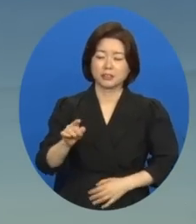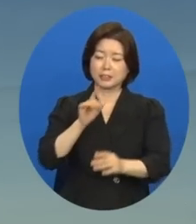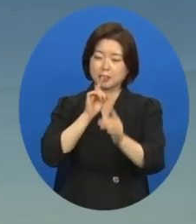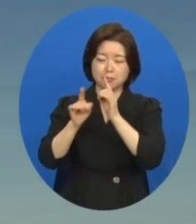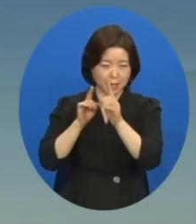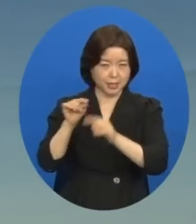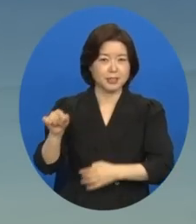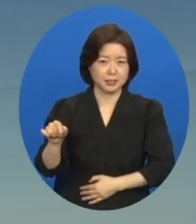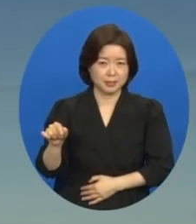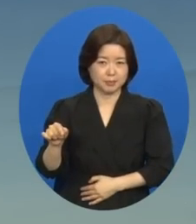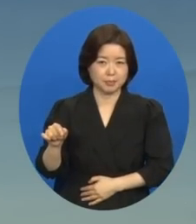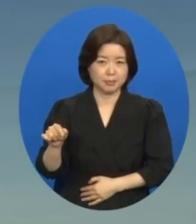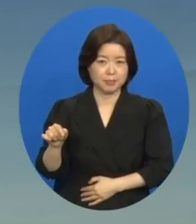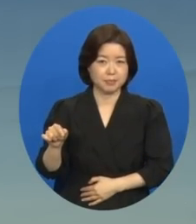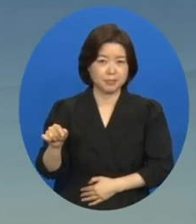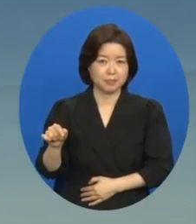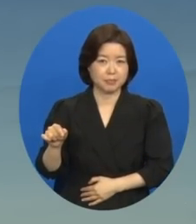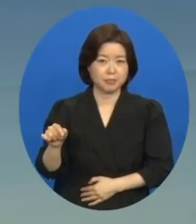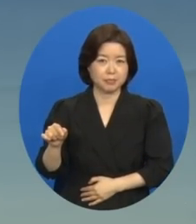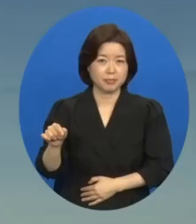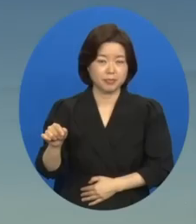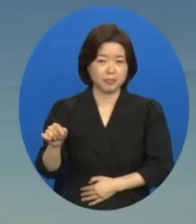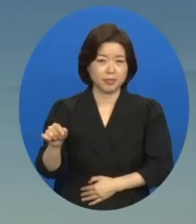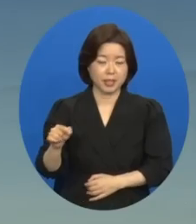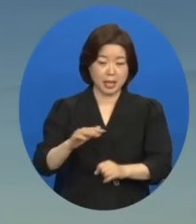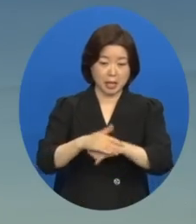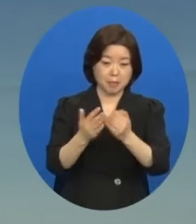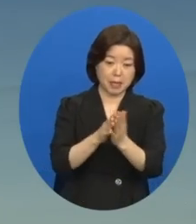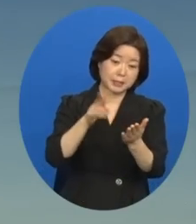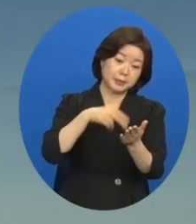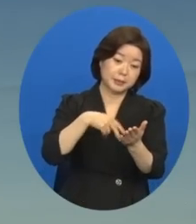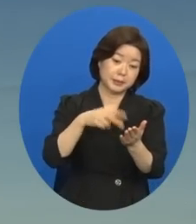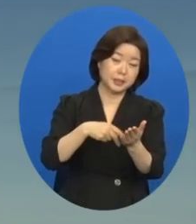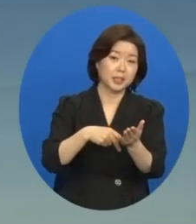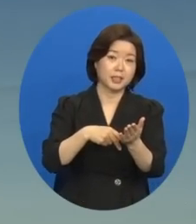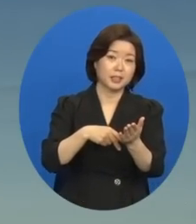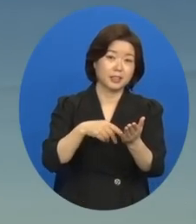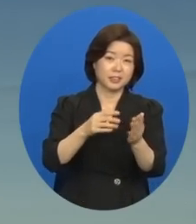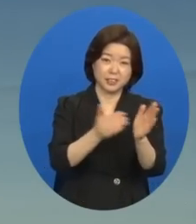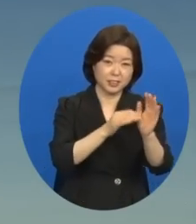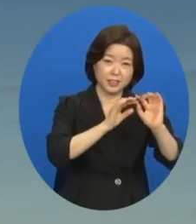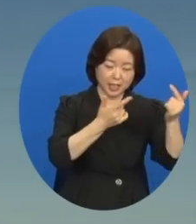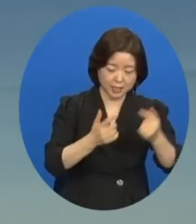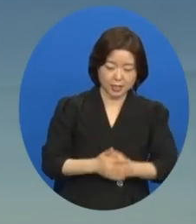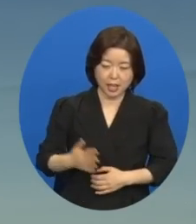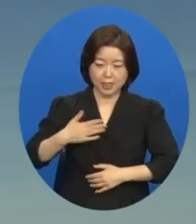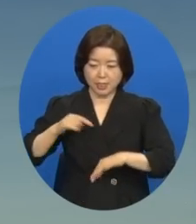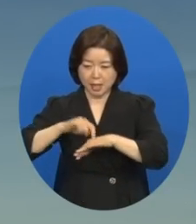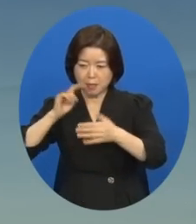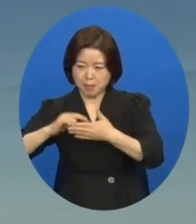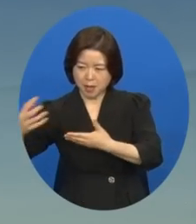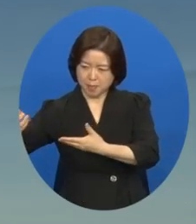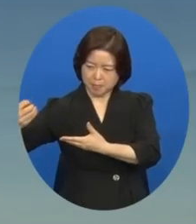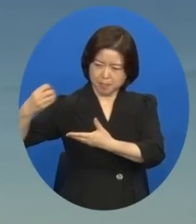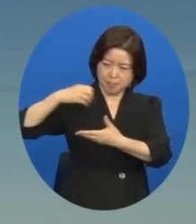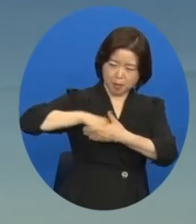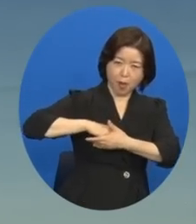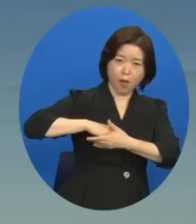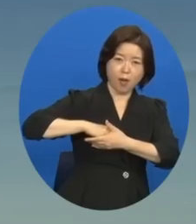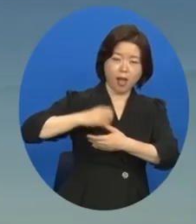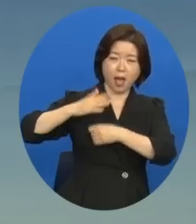말씀이 말씀 통독해야지가 아니라 내 심령에 들려지는 하나님의